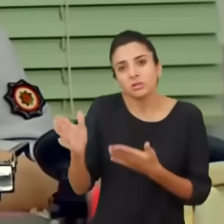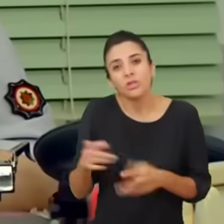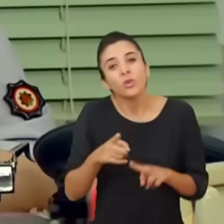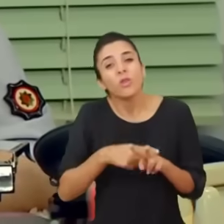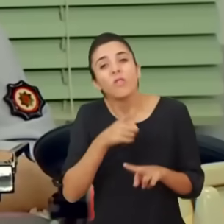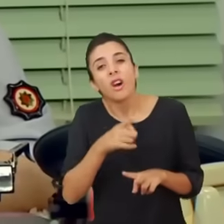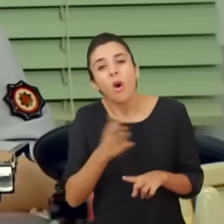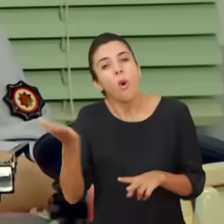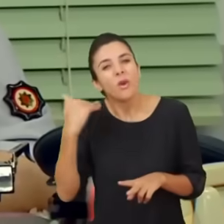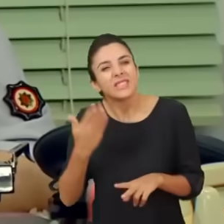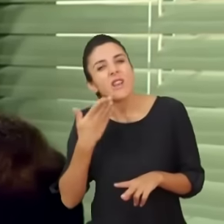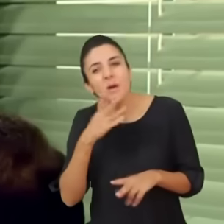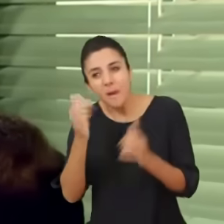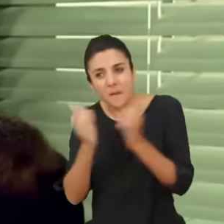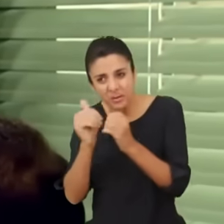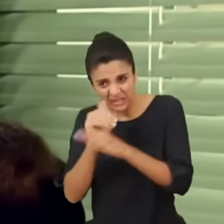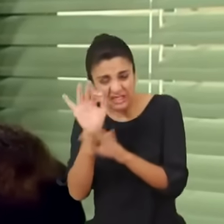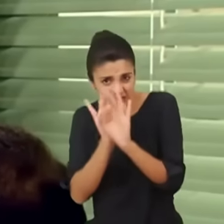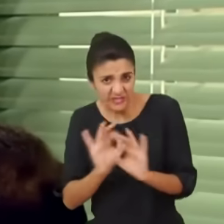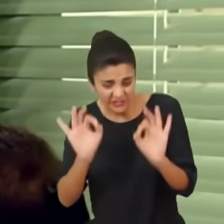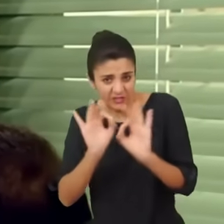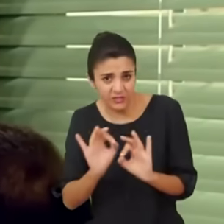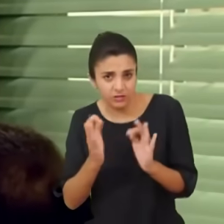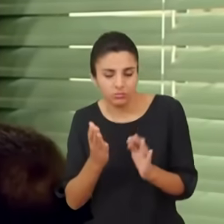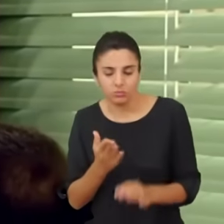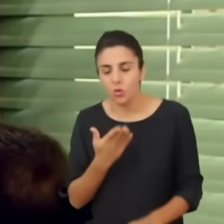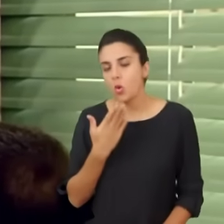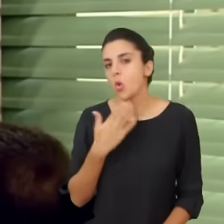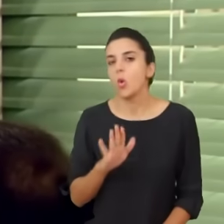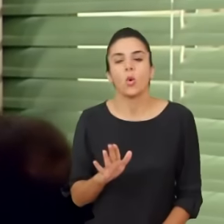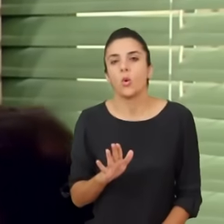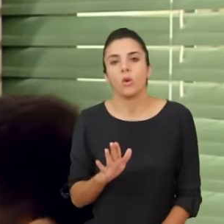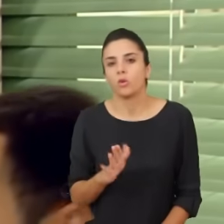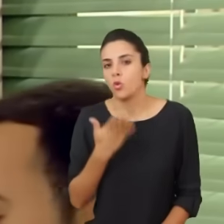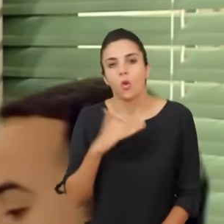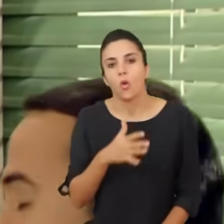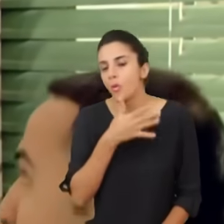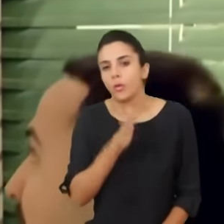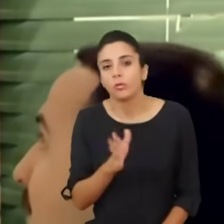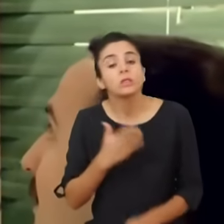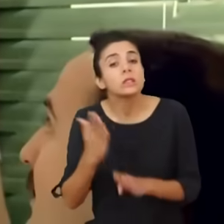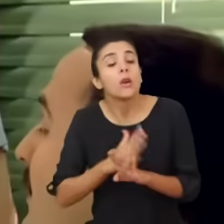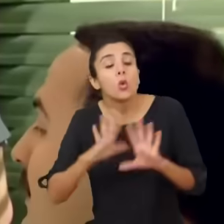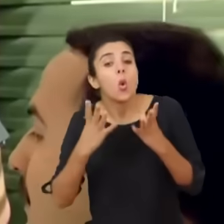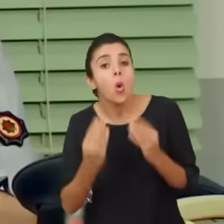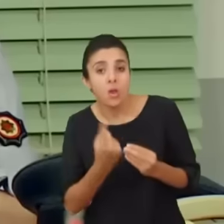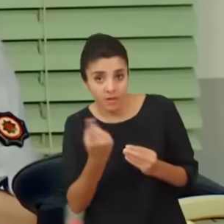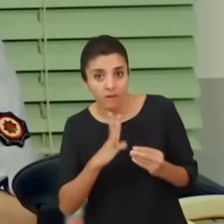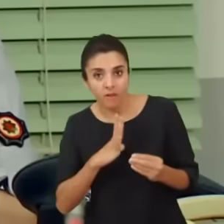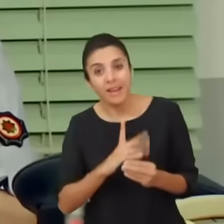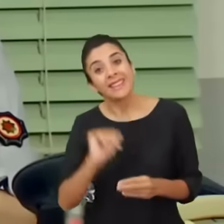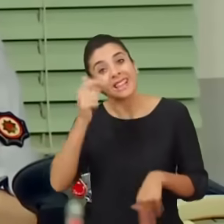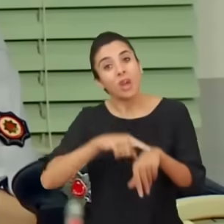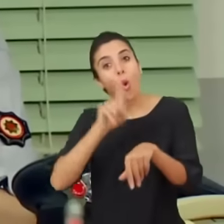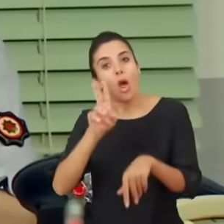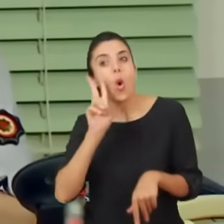sen başkomiserimle hiç Ramazan geçirmedin değil mi? Yok. Geçirmedim. Niye, ne oluyor ki Ramazan'da Selahattin ya? Yarın